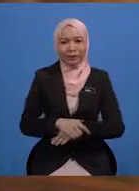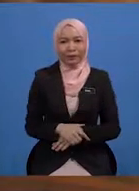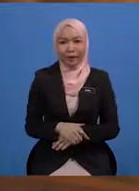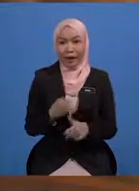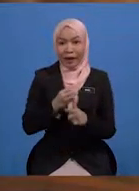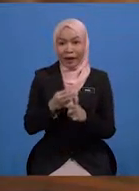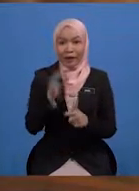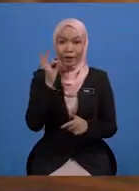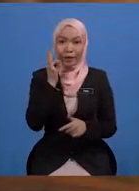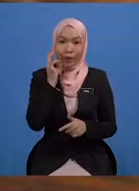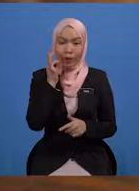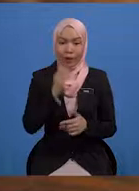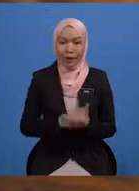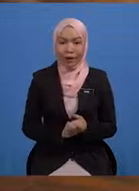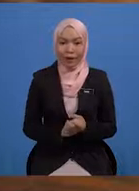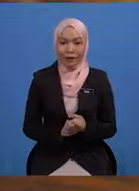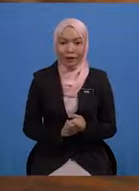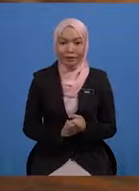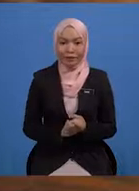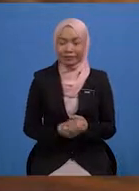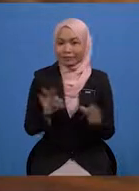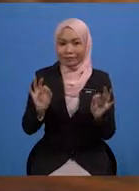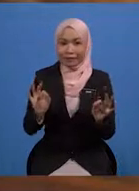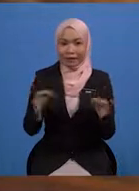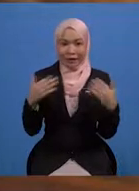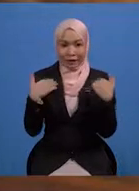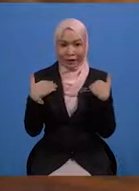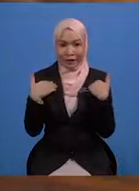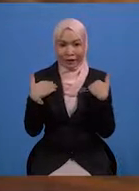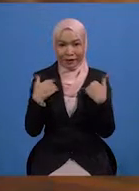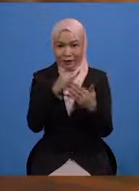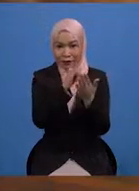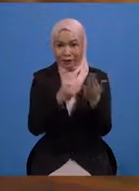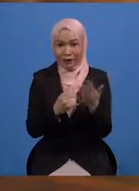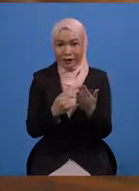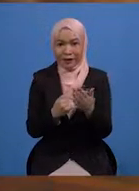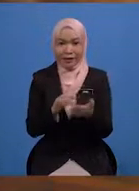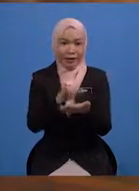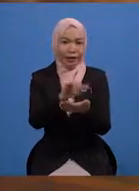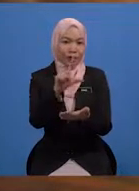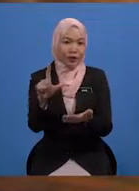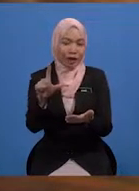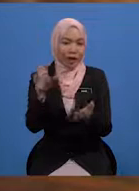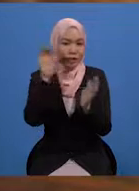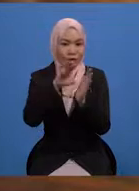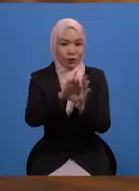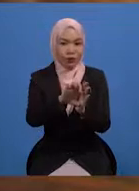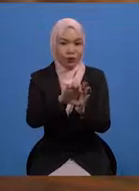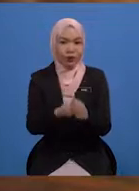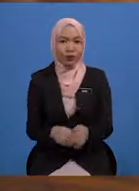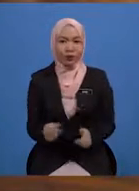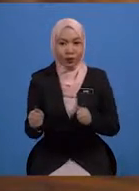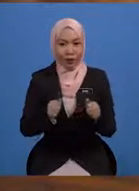buah-buahan aneka jenis. Kalau pernah, itulah salah satu contoh aktiviti kamu